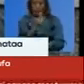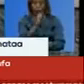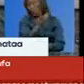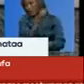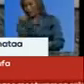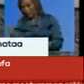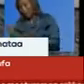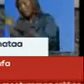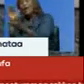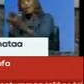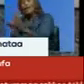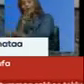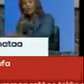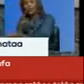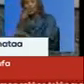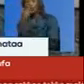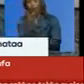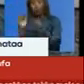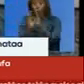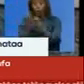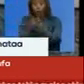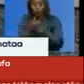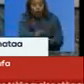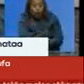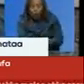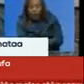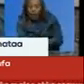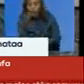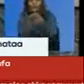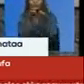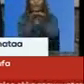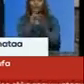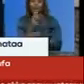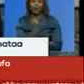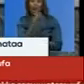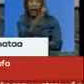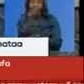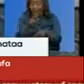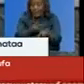ሌላው የባላቸው ሶስት ሲሆን ደግሞ የልጆቻቸውም ይጨመርበታል